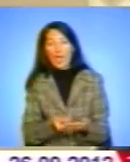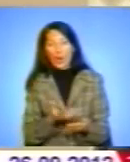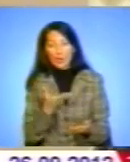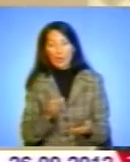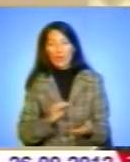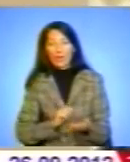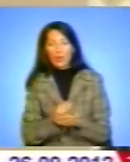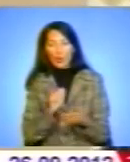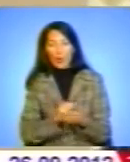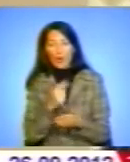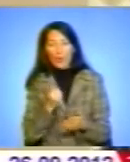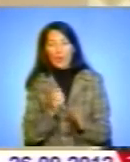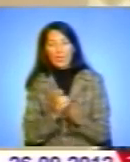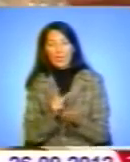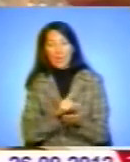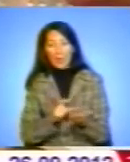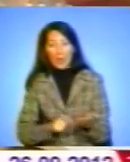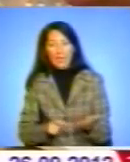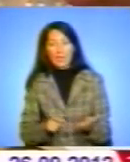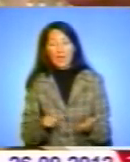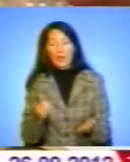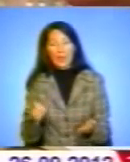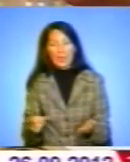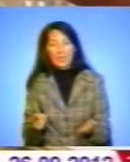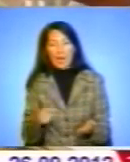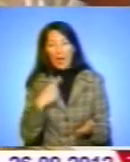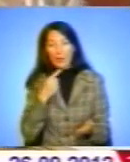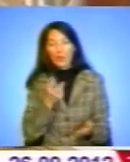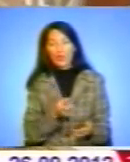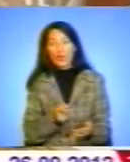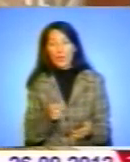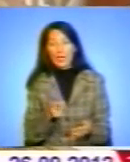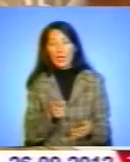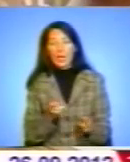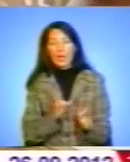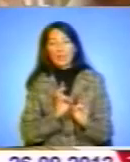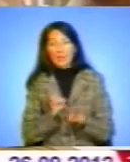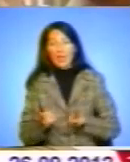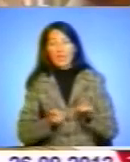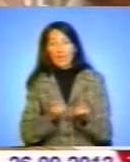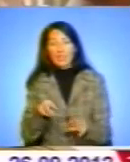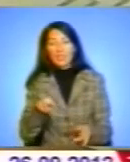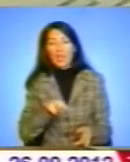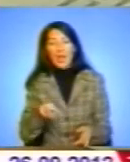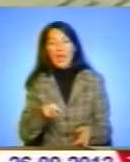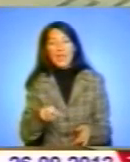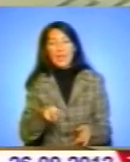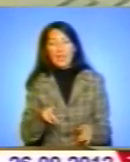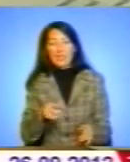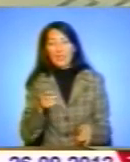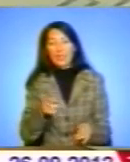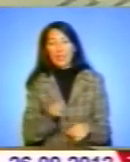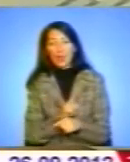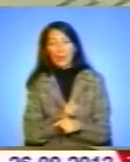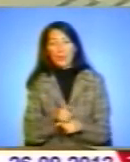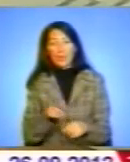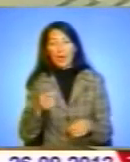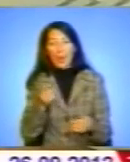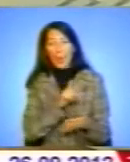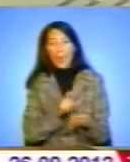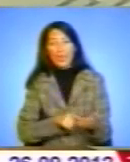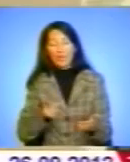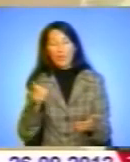митця. Чоловік зауважив, що Євген Зузуляк – найніжніший лірик серед тернопільських поетів-чоловіків, а ще високо оцінив його